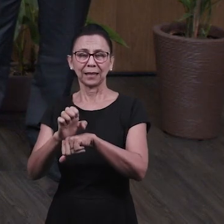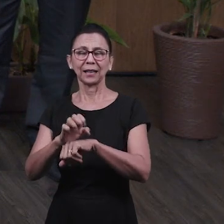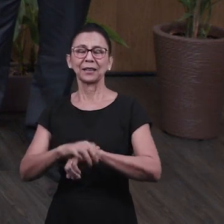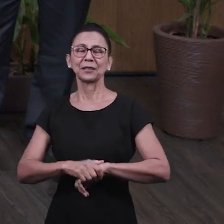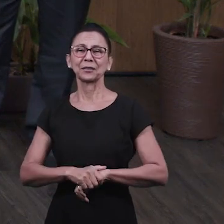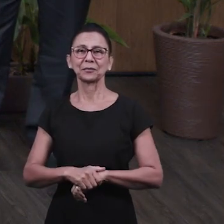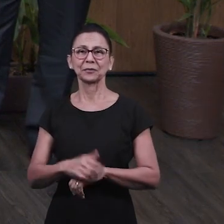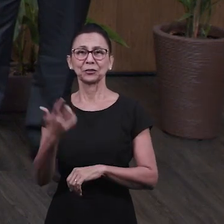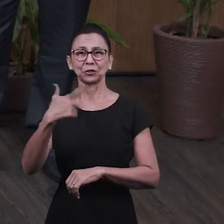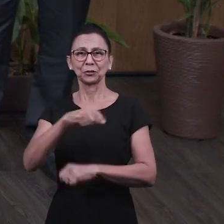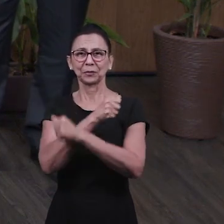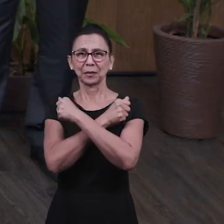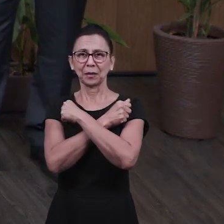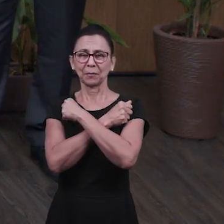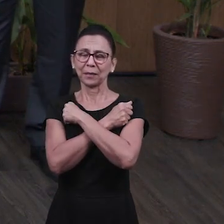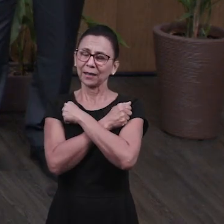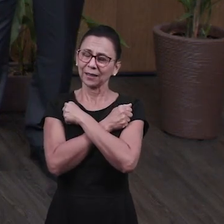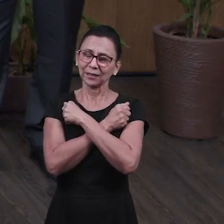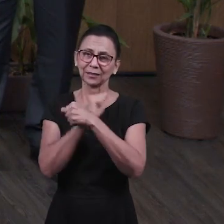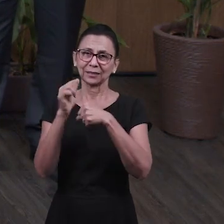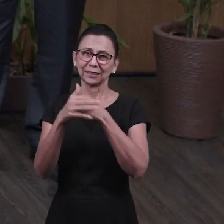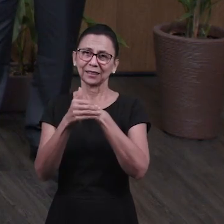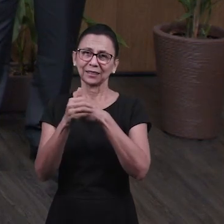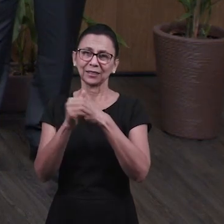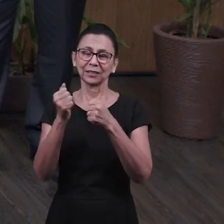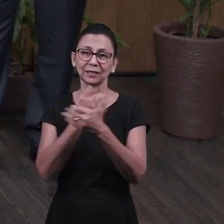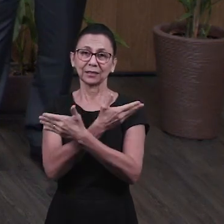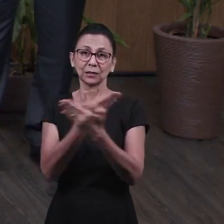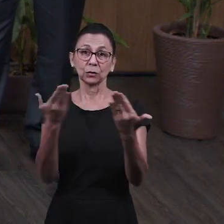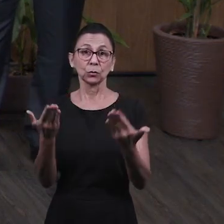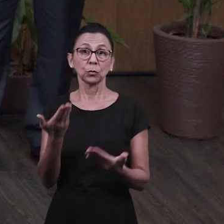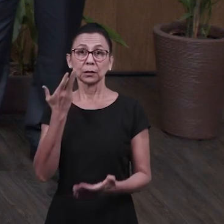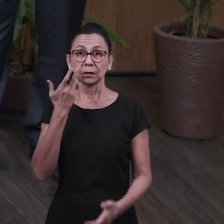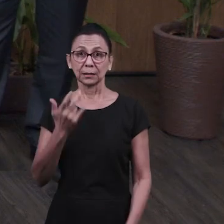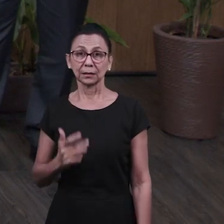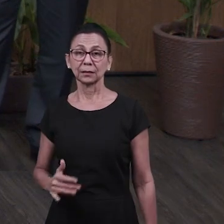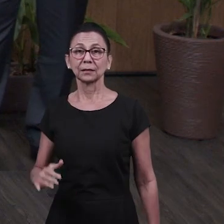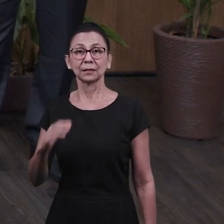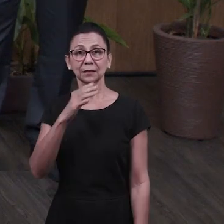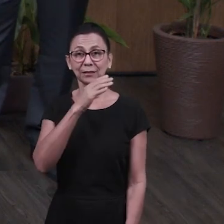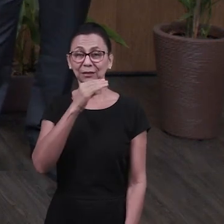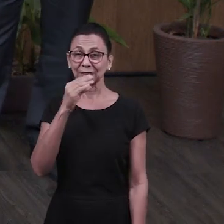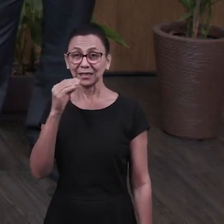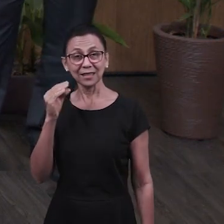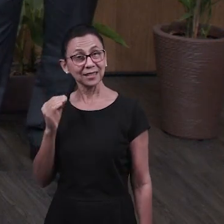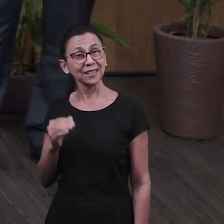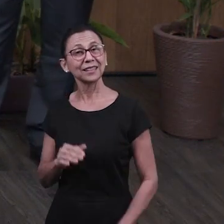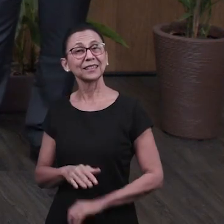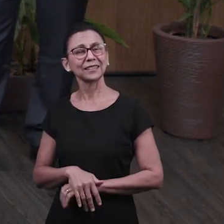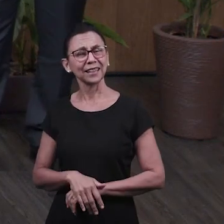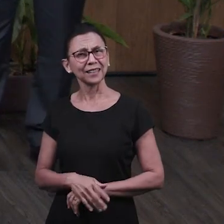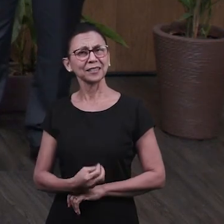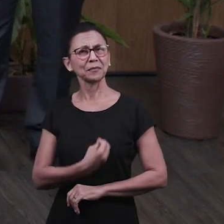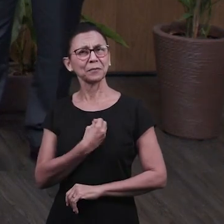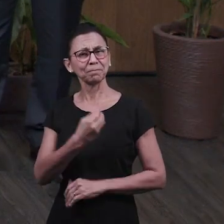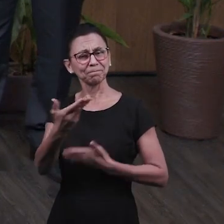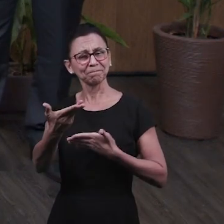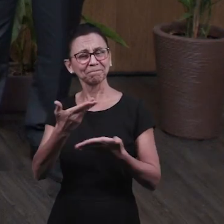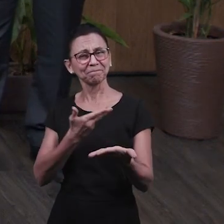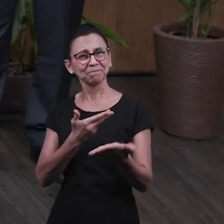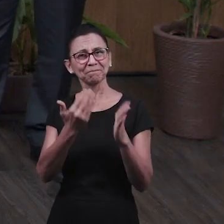Belo Horizonte, Minas Gerais. Encore une fois, nos salutations fraternelles à tous les enfants intermédiaires et